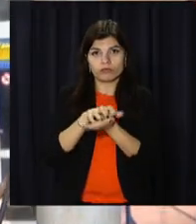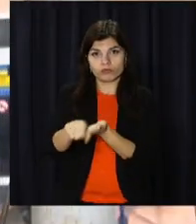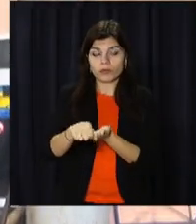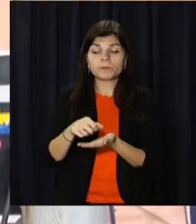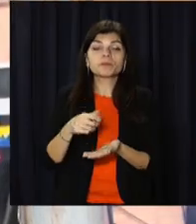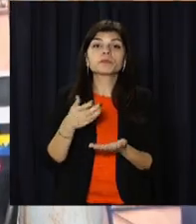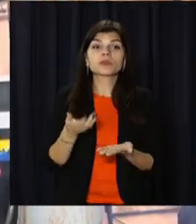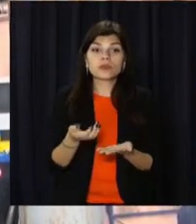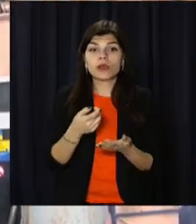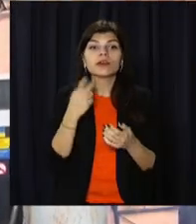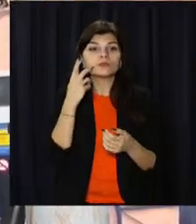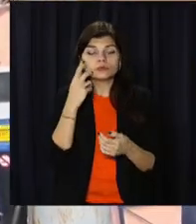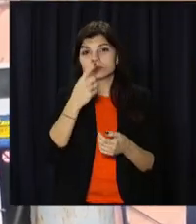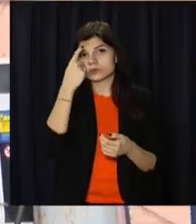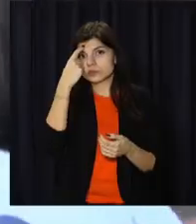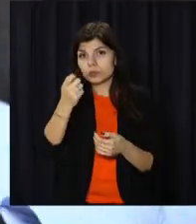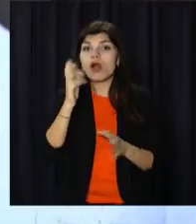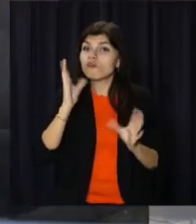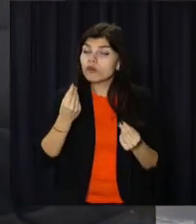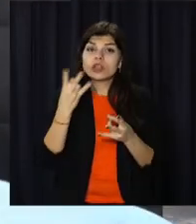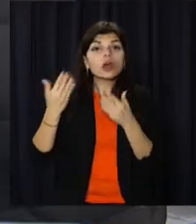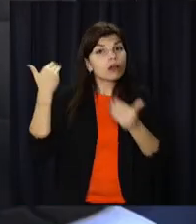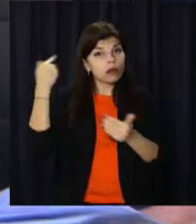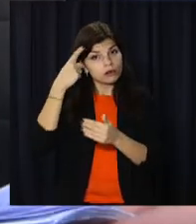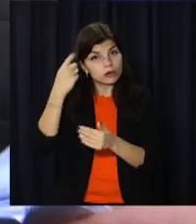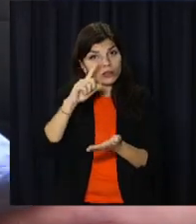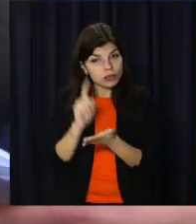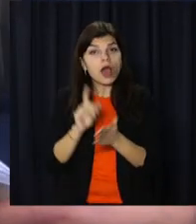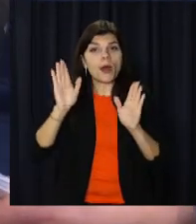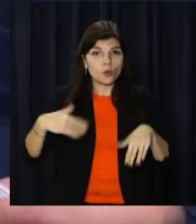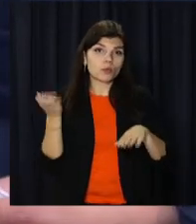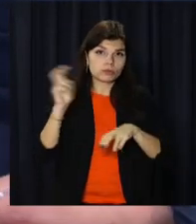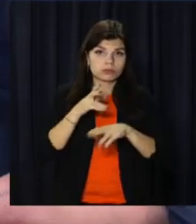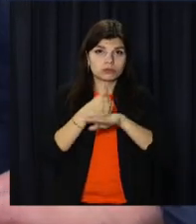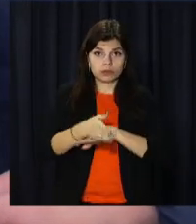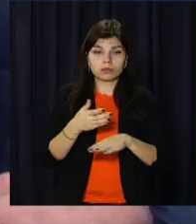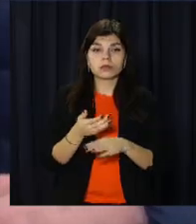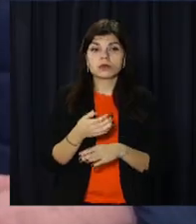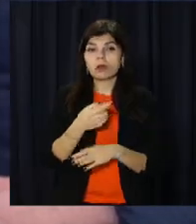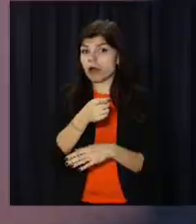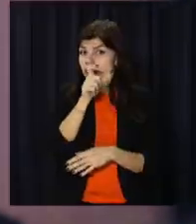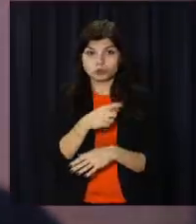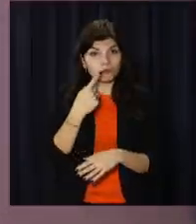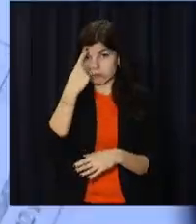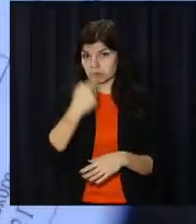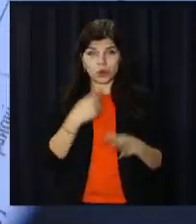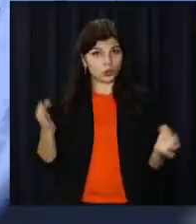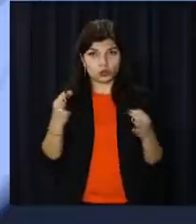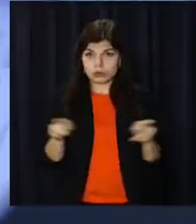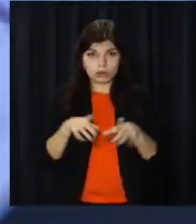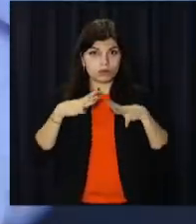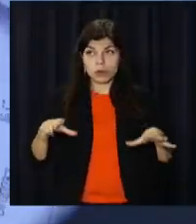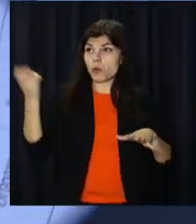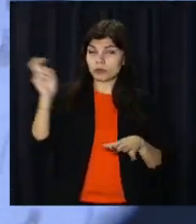демонтаж власників завжди повідомляють заздалегідь. Господар шиномонтажу, каже адвокат, ніяких приписів не отримував. І таке рішення